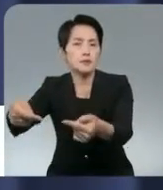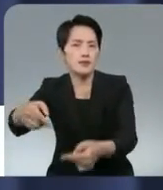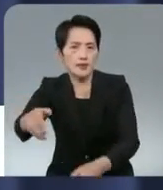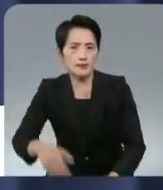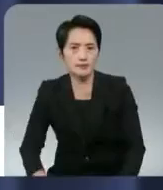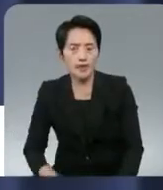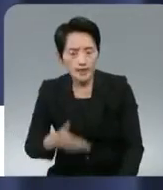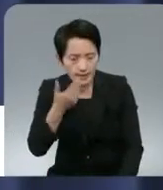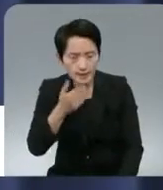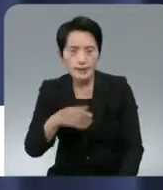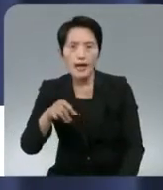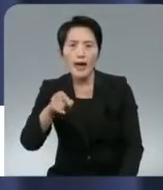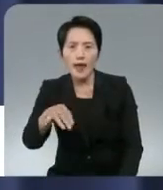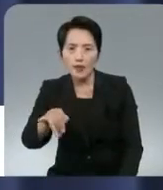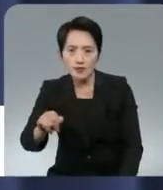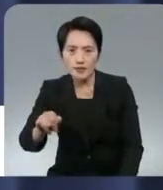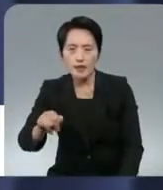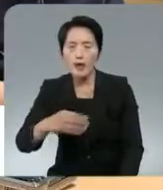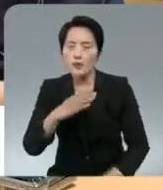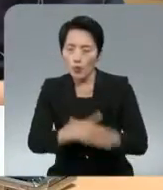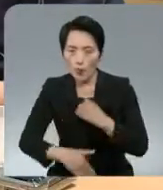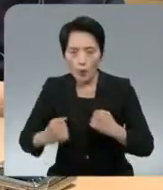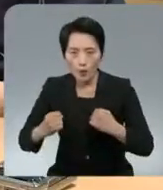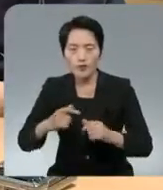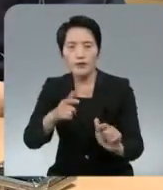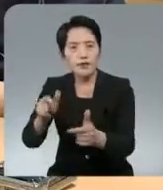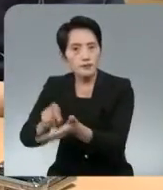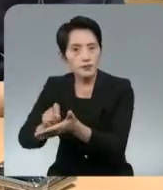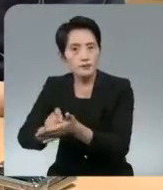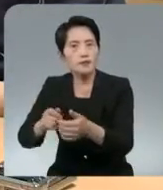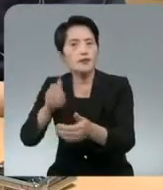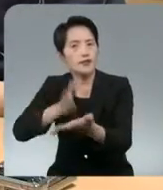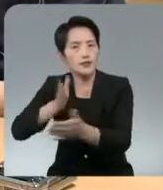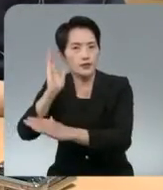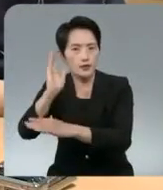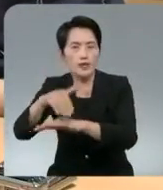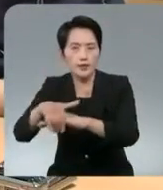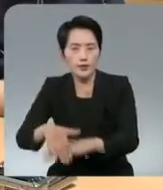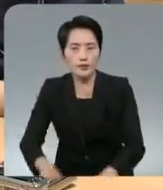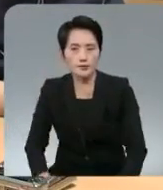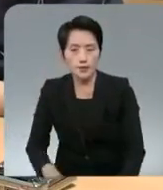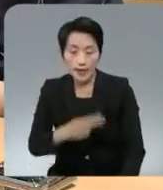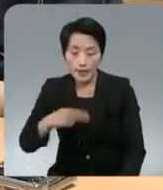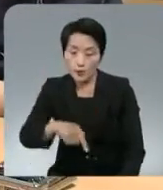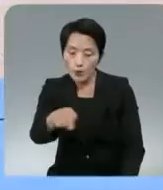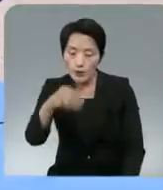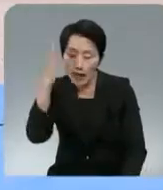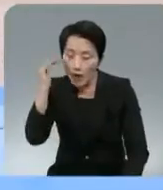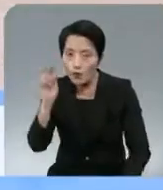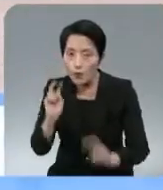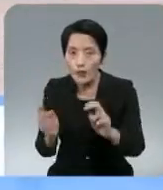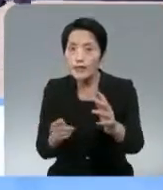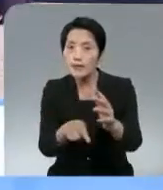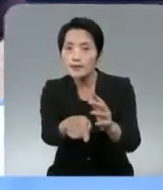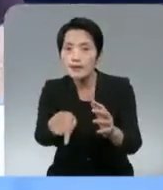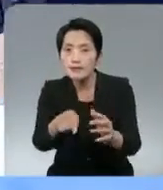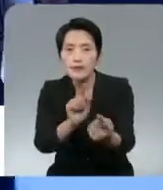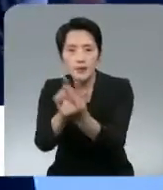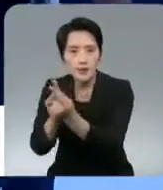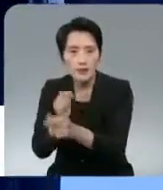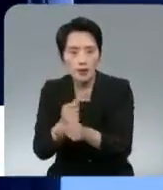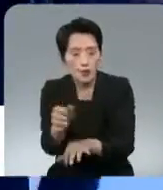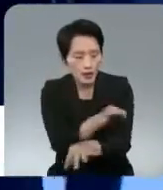Sicherheitsberater kimson-han sagte diesmal werde ein Puzzle der regionalen Diplomatie zusammengesetzt die von der